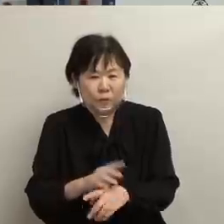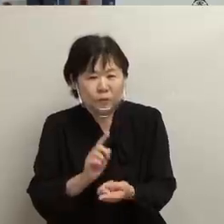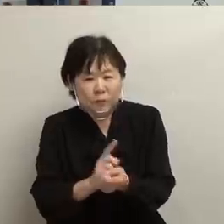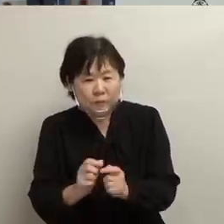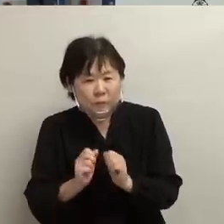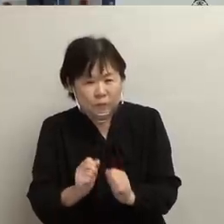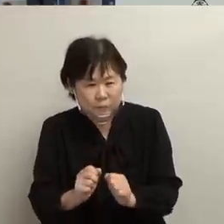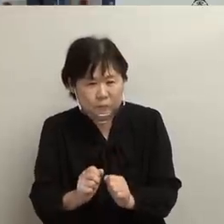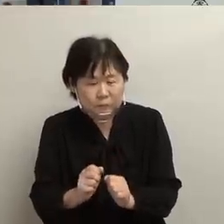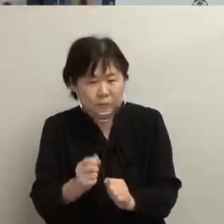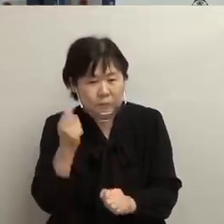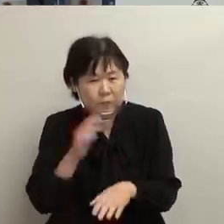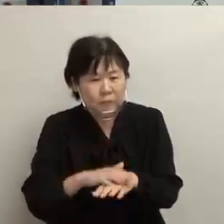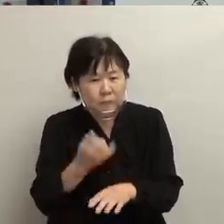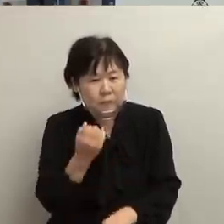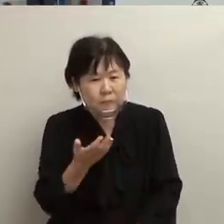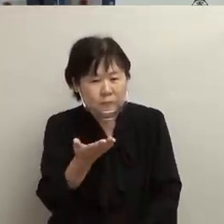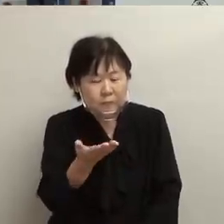どうぞ